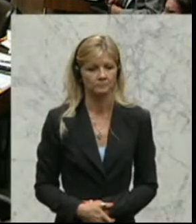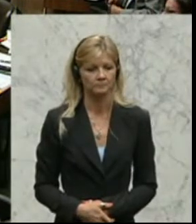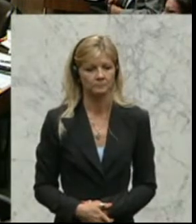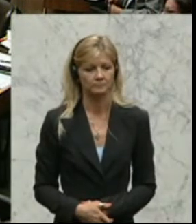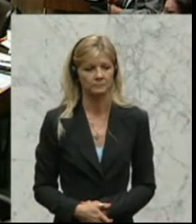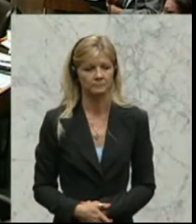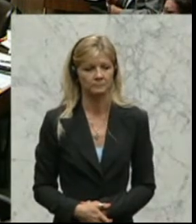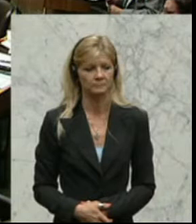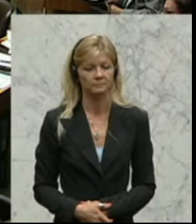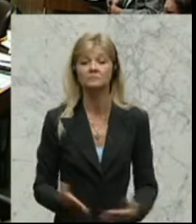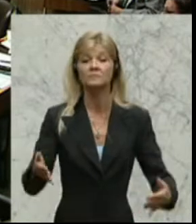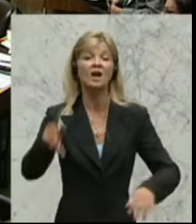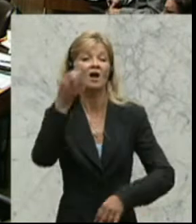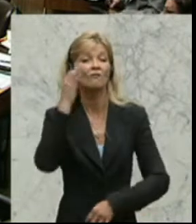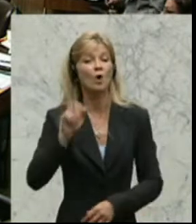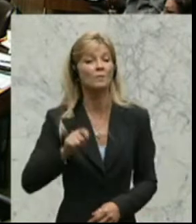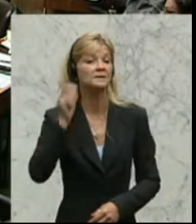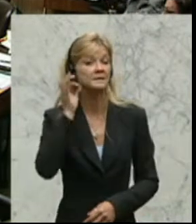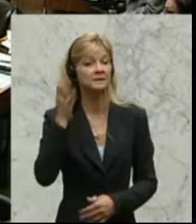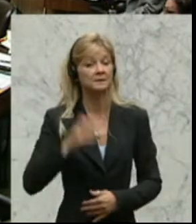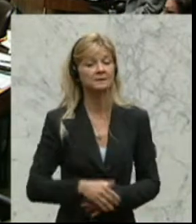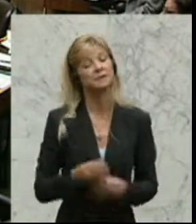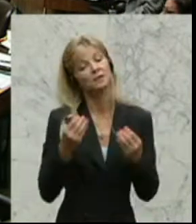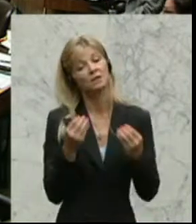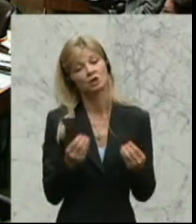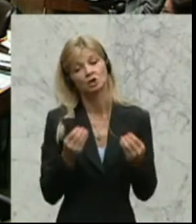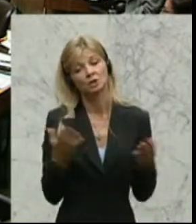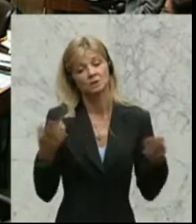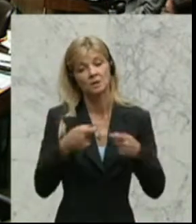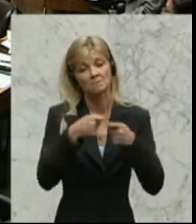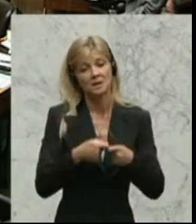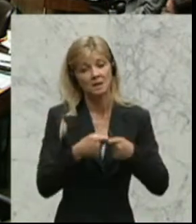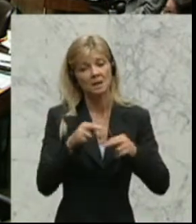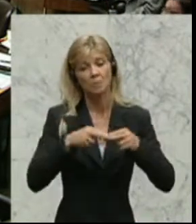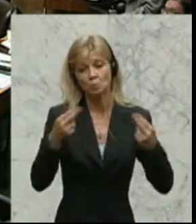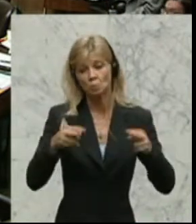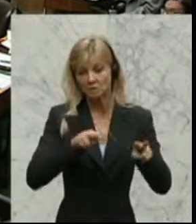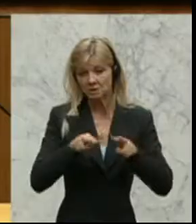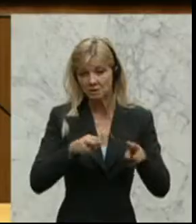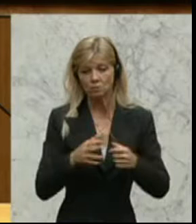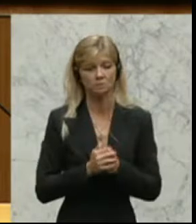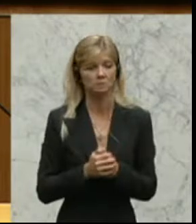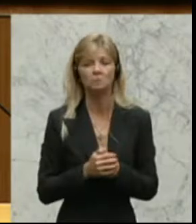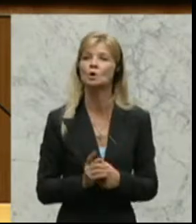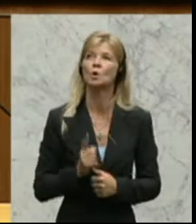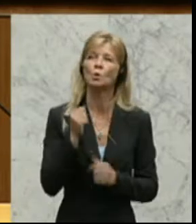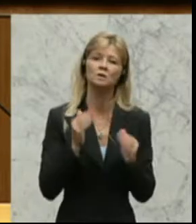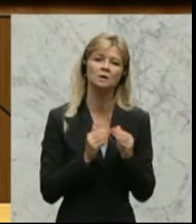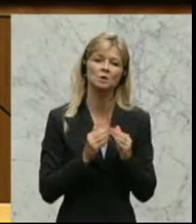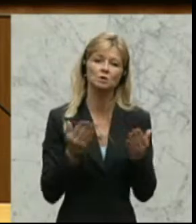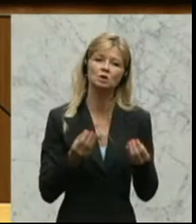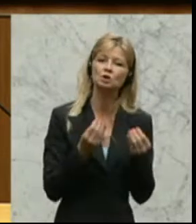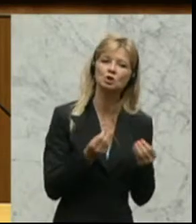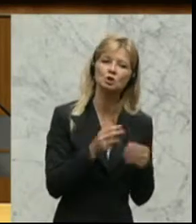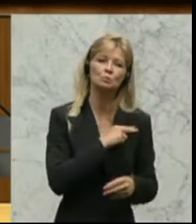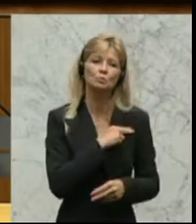Frau Präsidentin, geschätzte Mitglieder der Bundesregierung, Hohes Haus, geschätzte Bürger und Bürgerinnen in der